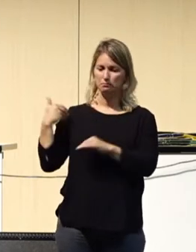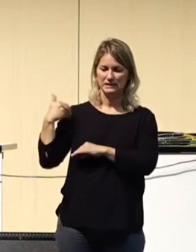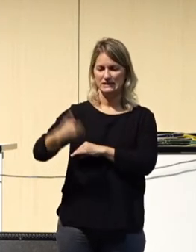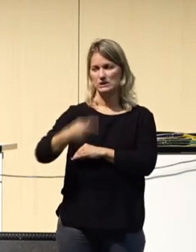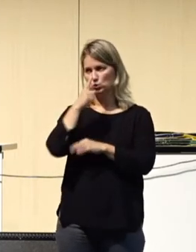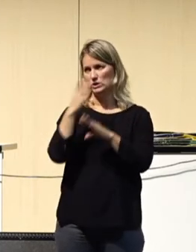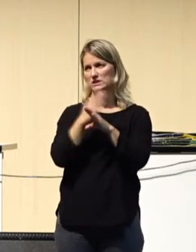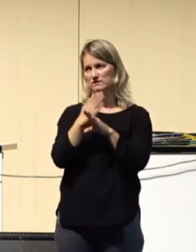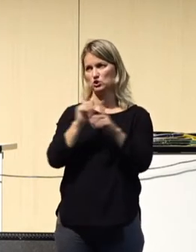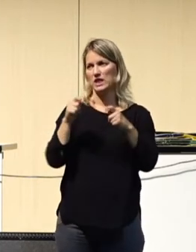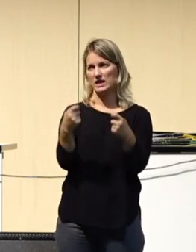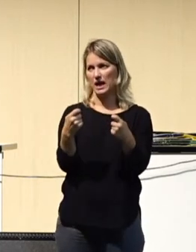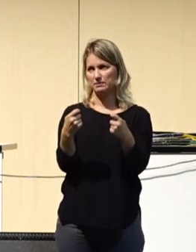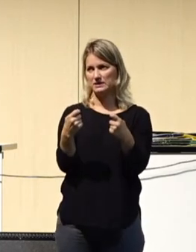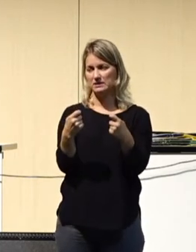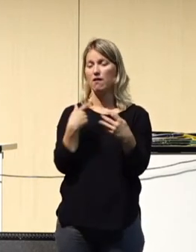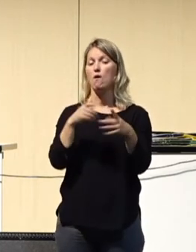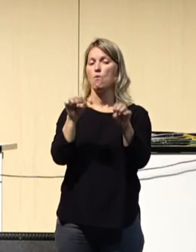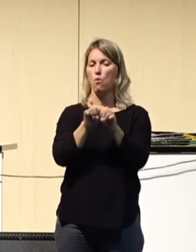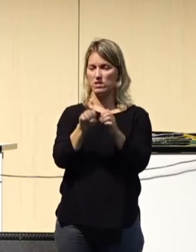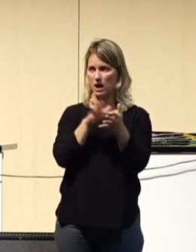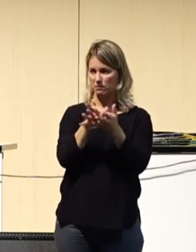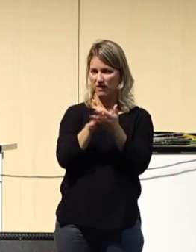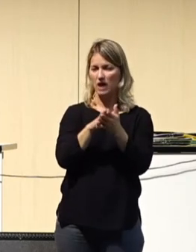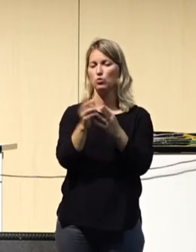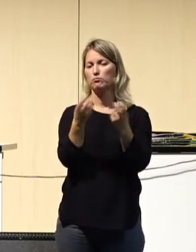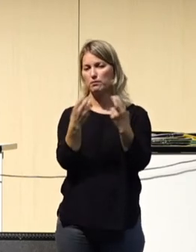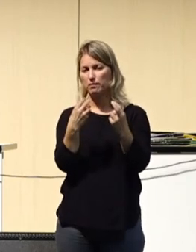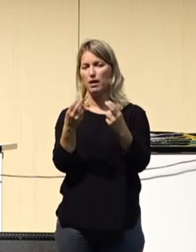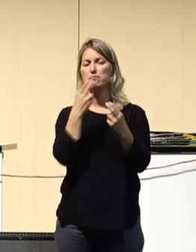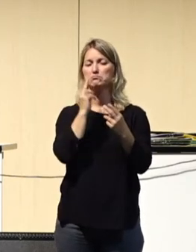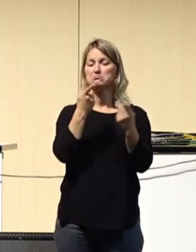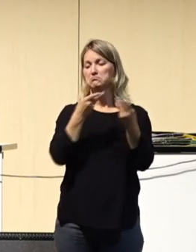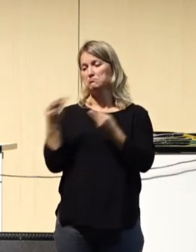Online-Beteiligung im Stadtteil, weil dort verschiedene Maßnahmen wirklich verkehrliche Auswirkungen haben, eingeplant.